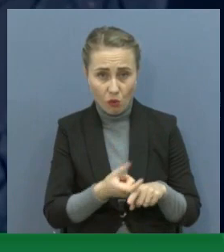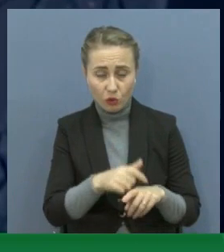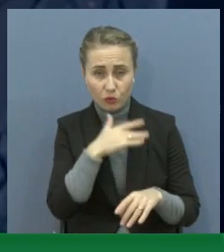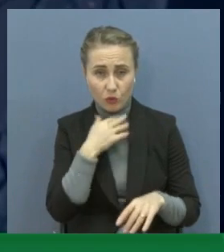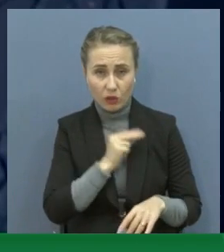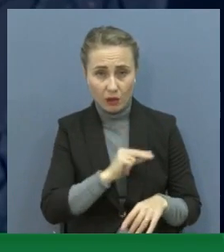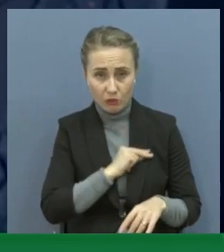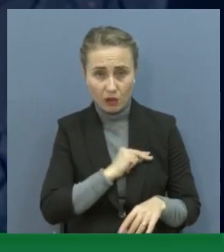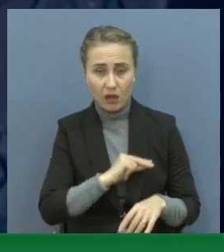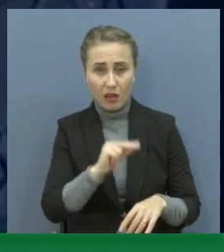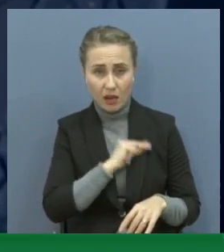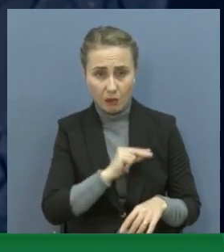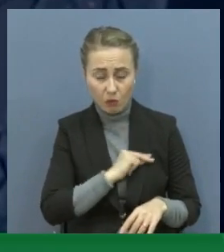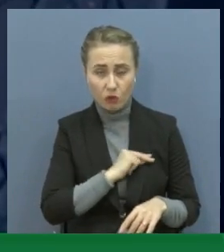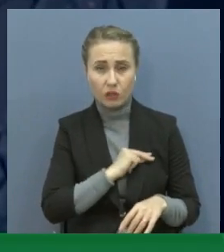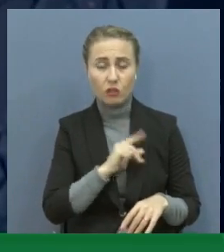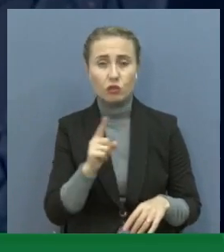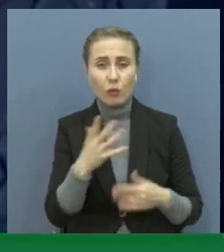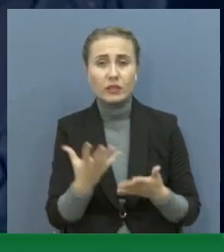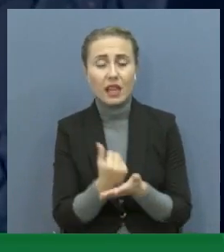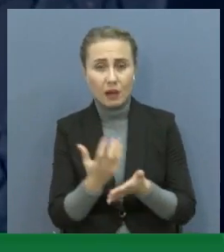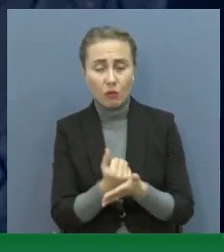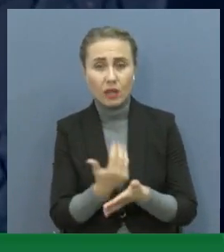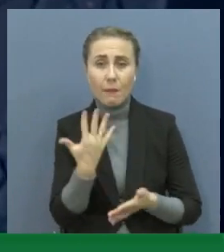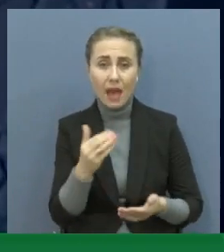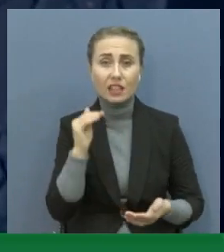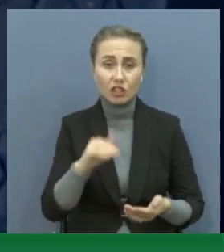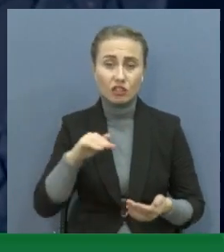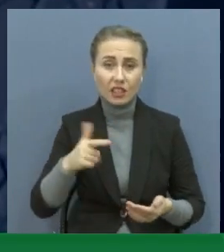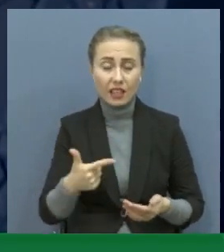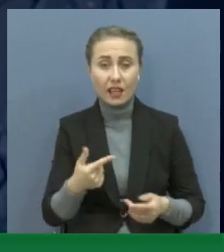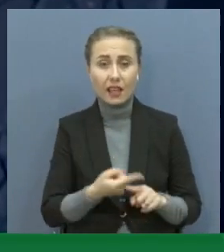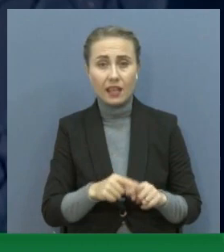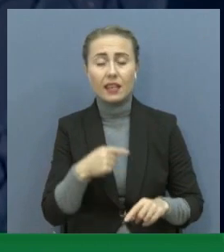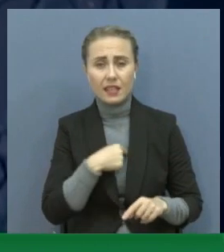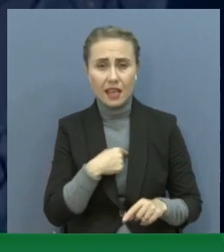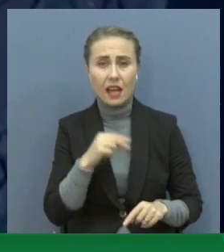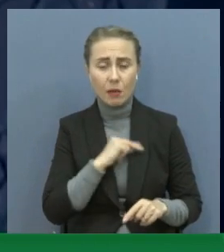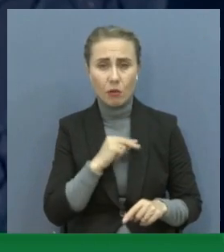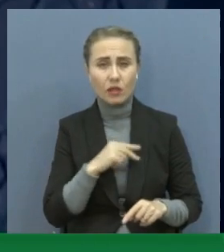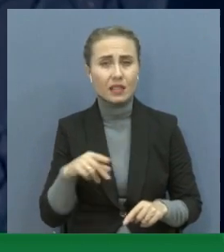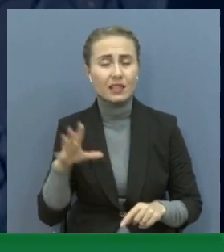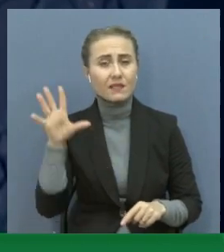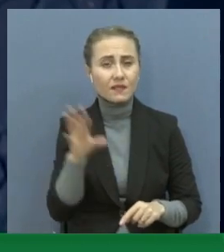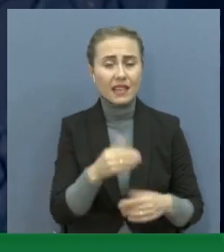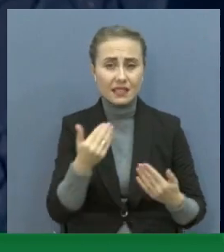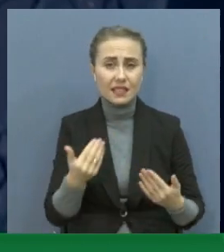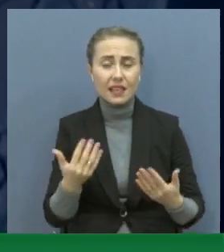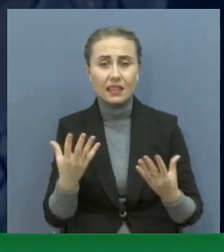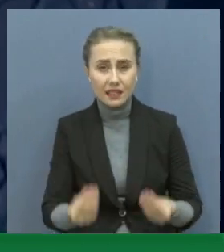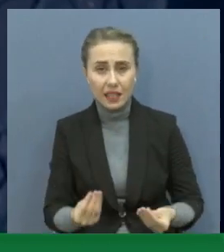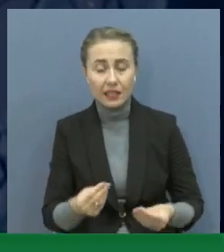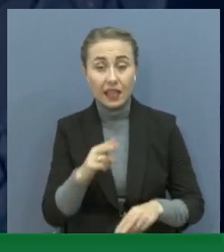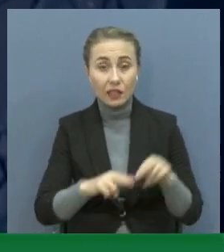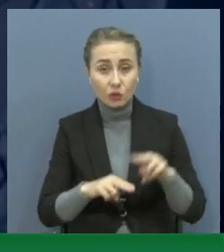работал. Работал ради, чтобы заработать 5000, я работал целый день на стройке. И